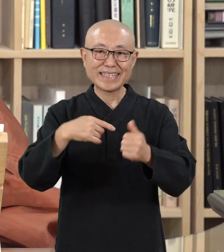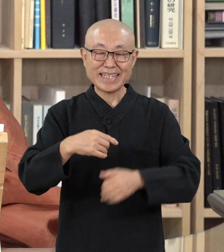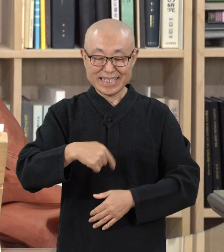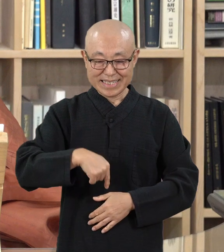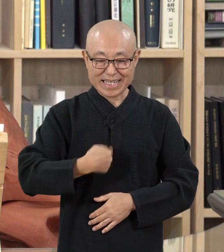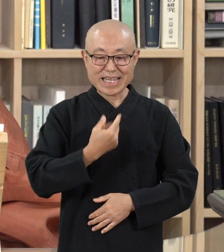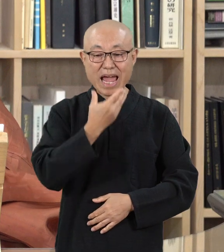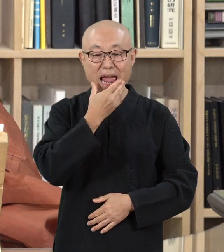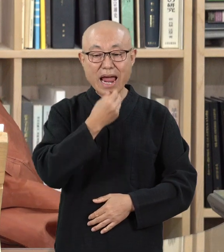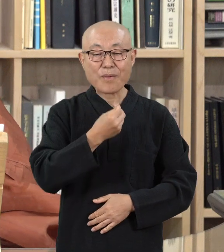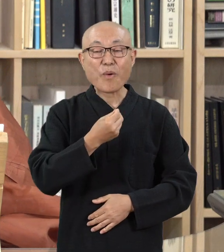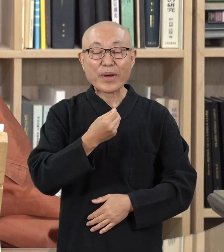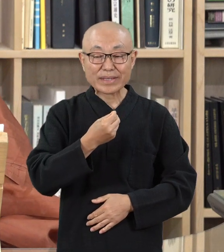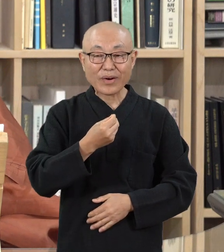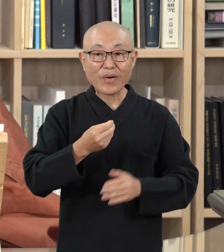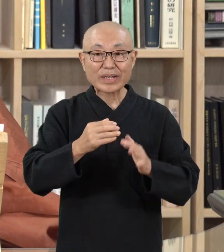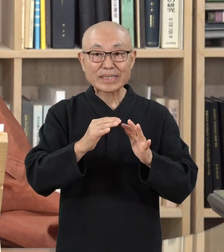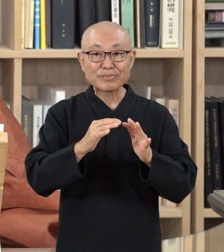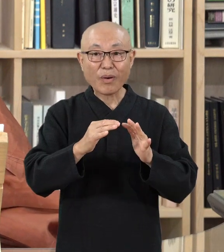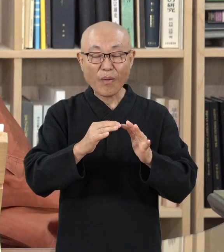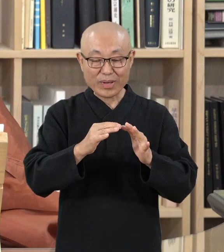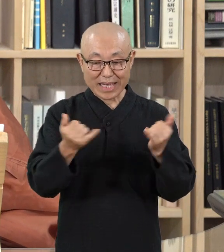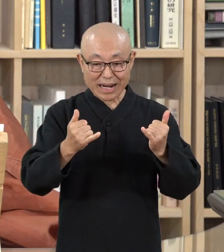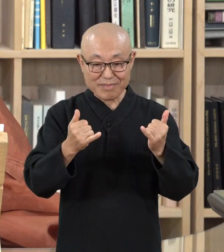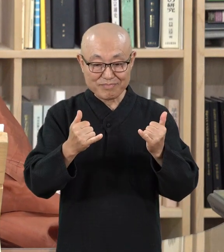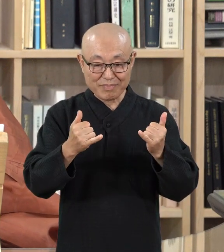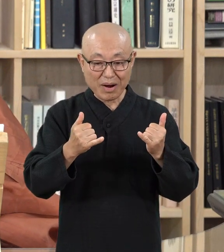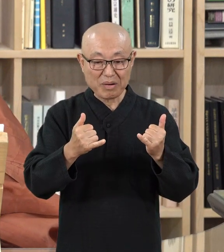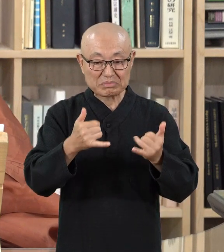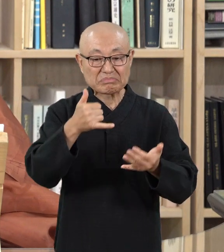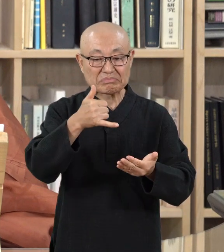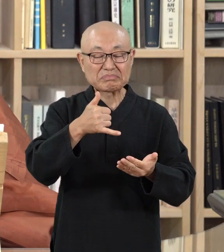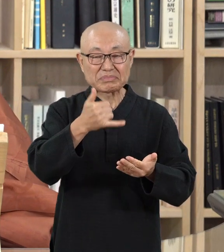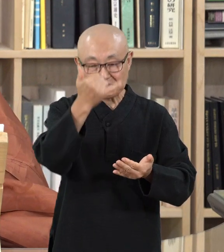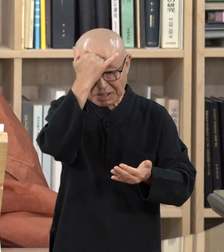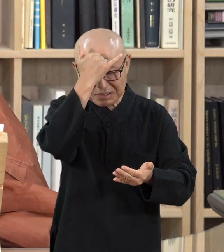자기를 회복해서 인륜의 도리를 이룩할